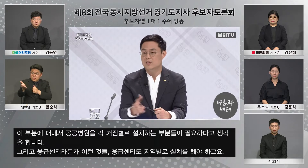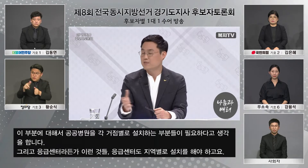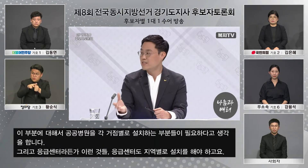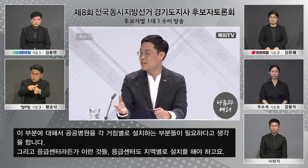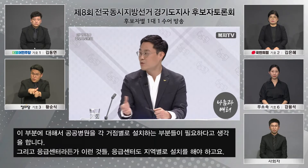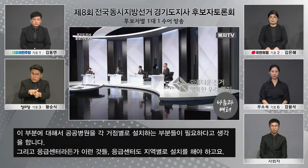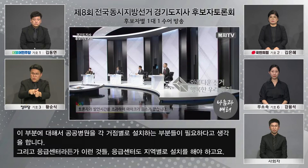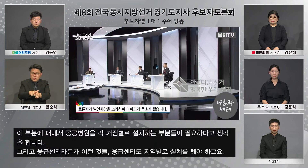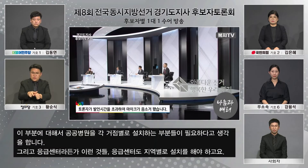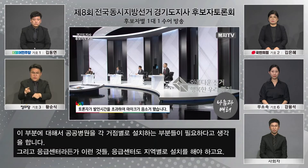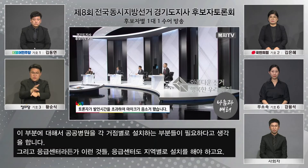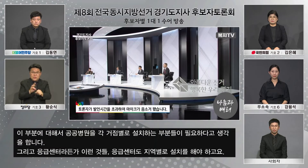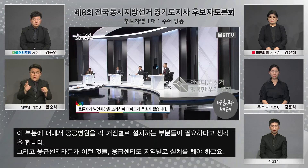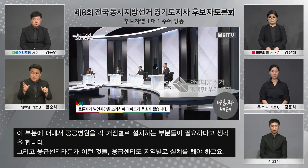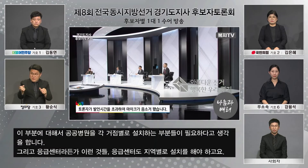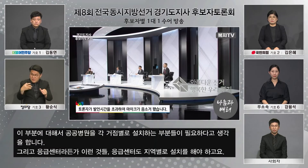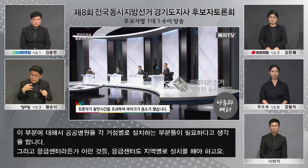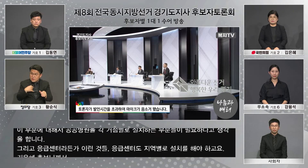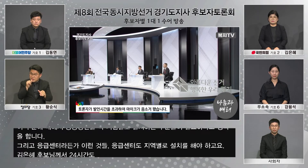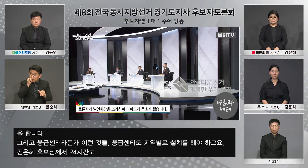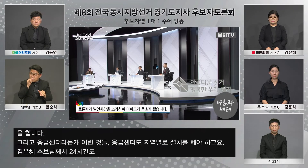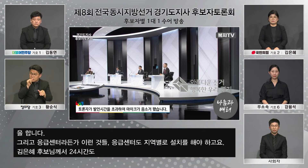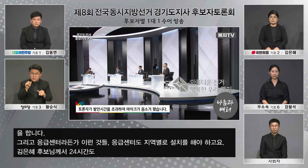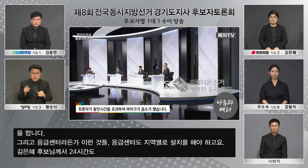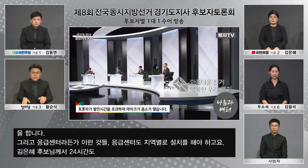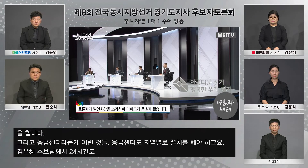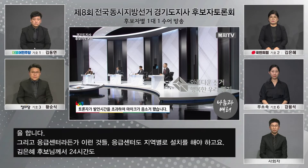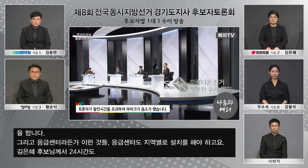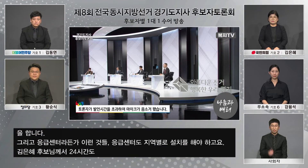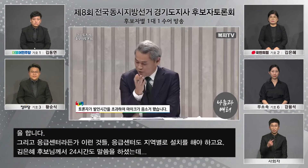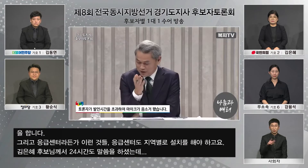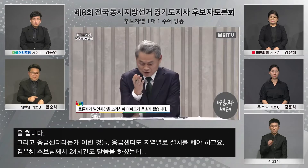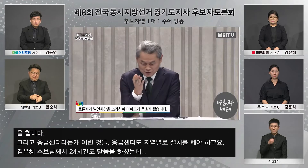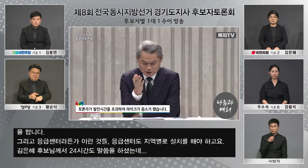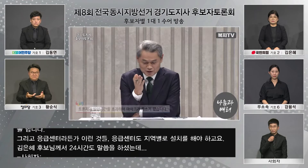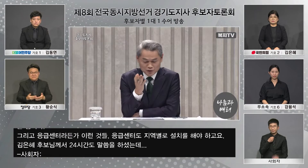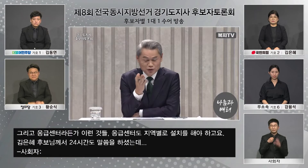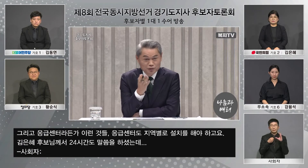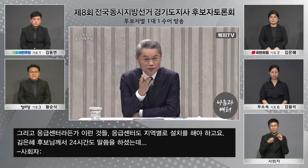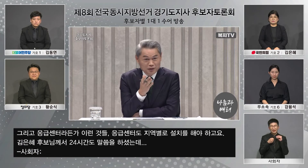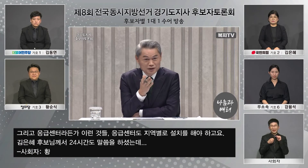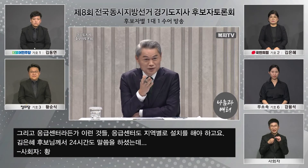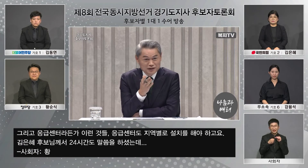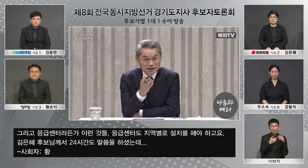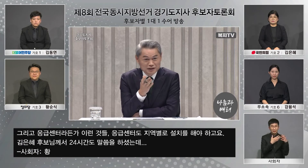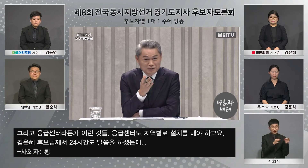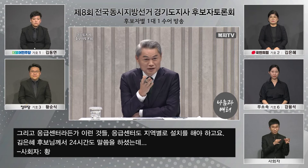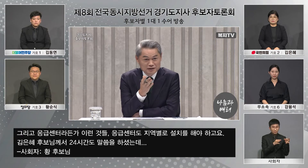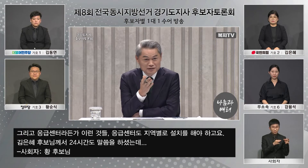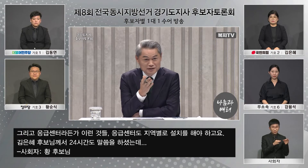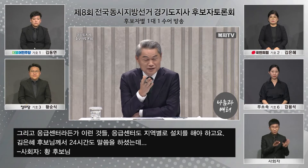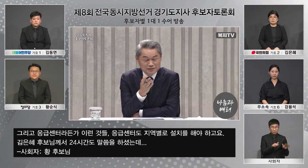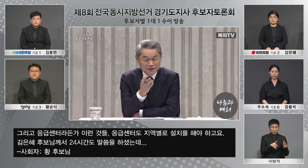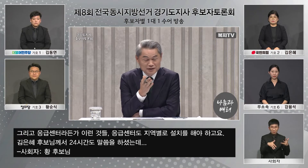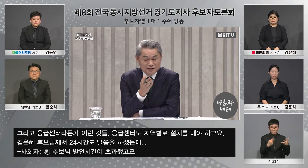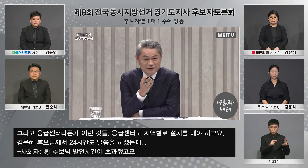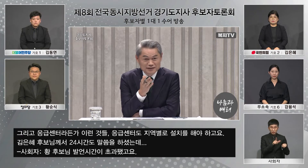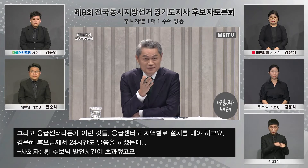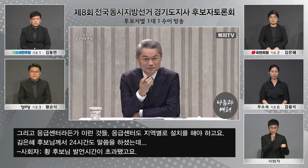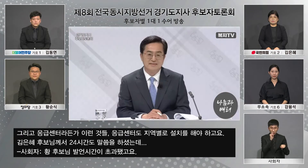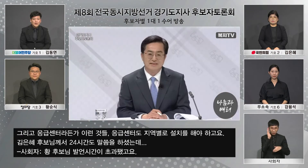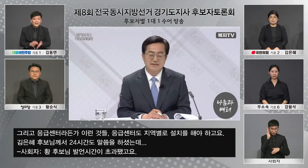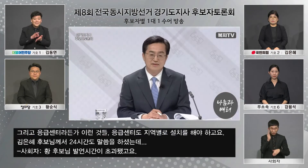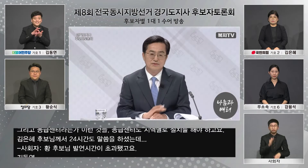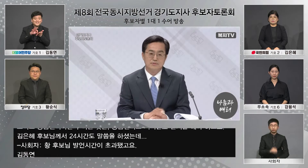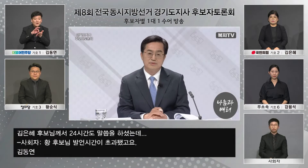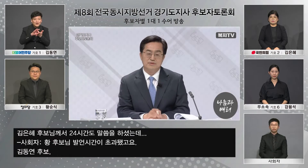후보님께서 24시간도 말씀하셨는데. 네, 황 후보님 발언 시간이 초과됐고요. 김동연 후보 8초의 시간이 남아 있는데 쓰시겠습니까? 네,